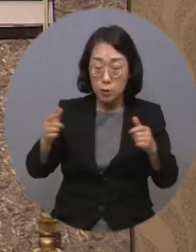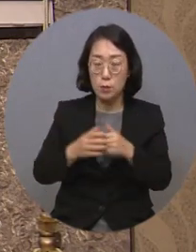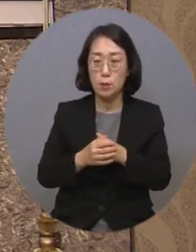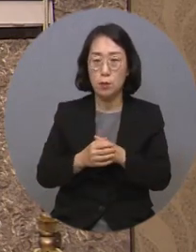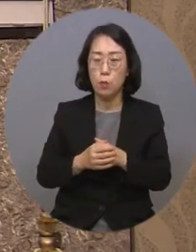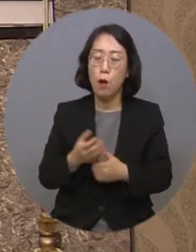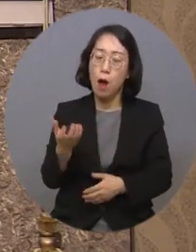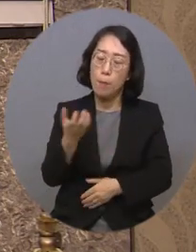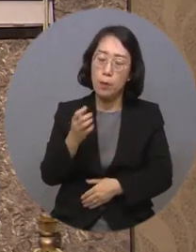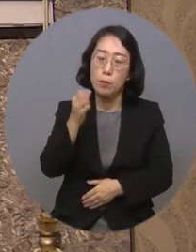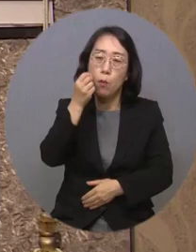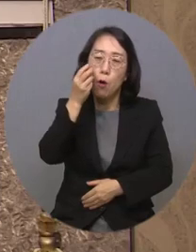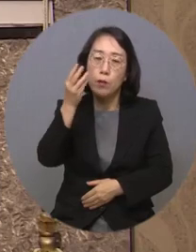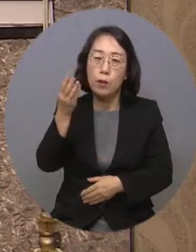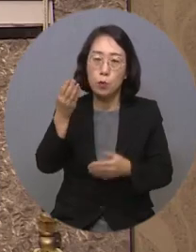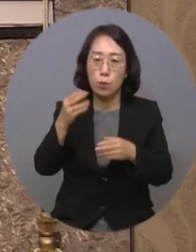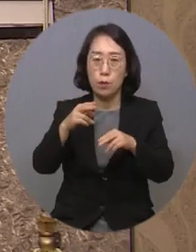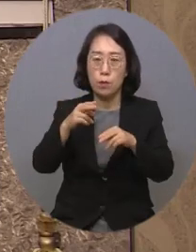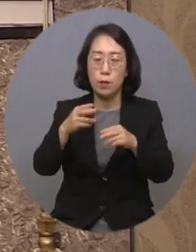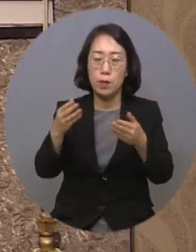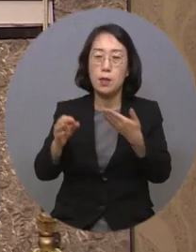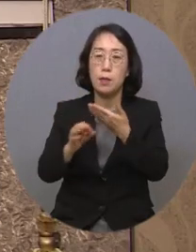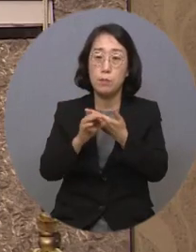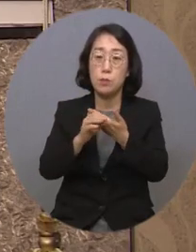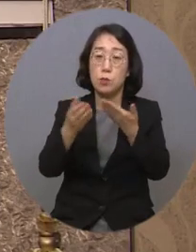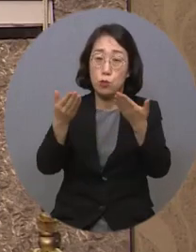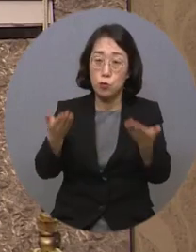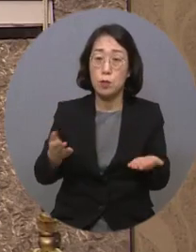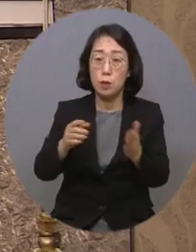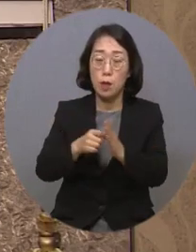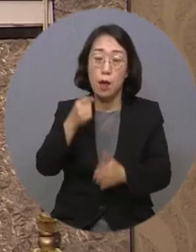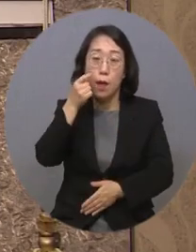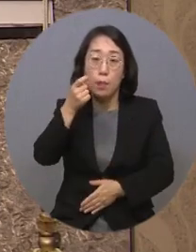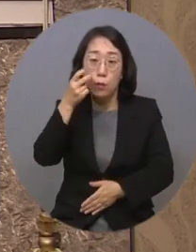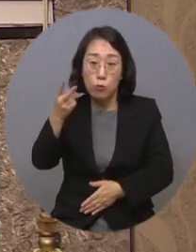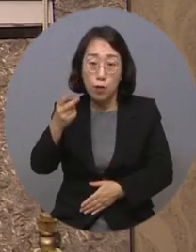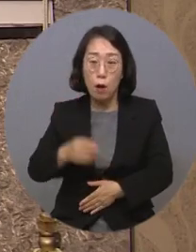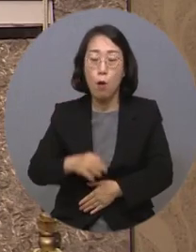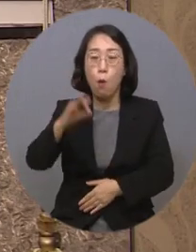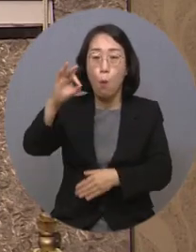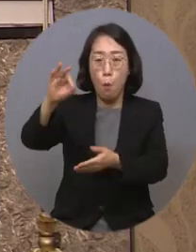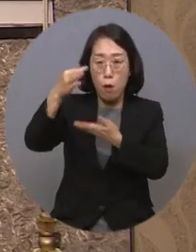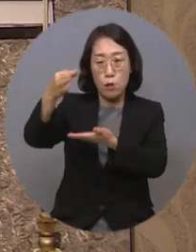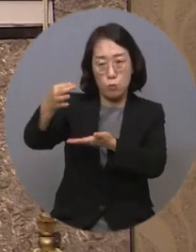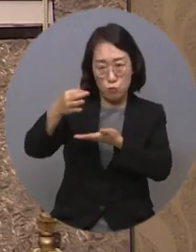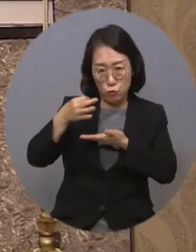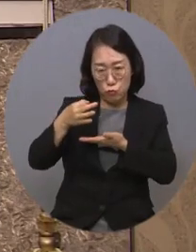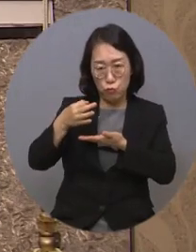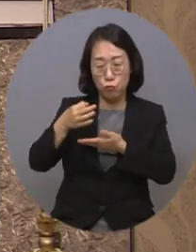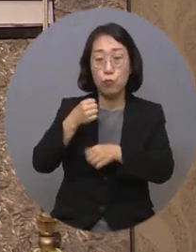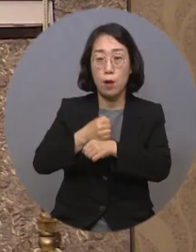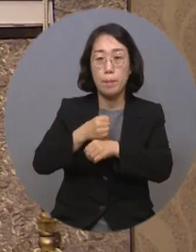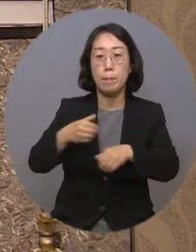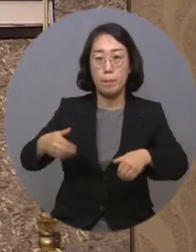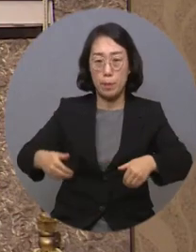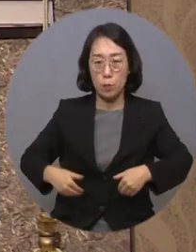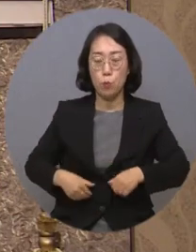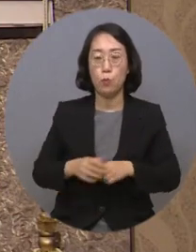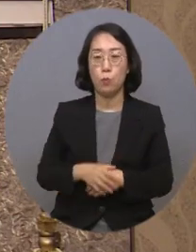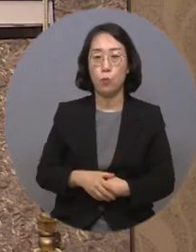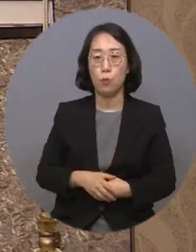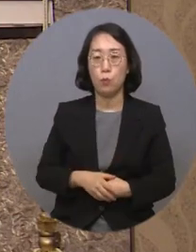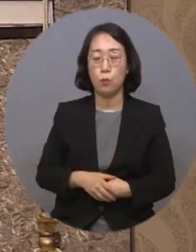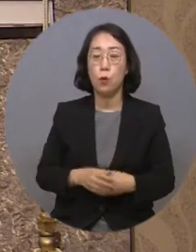아팠을 때 몇 달간 휴직을 하게 되잖아요. 네. 그때도 이제 뭐 한 두 달간 유급으로 이렇게 수당을 준다든지 또